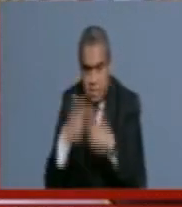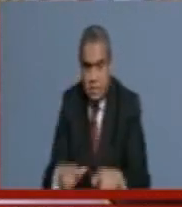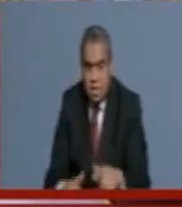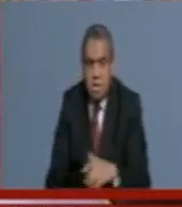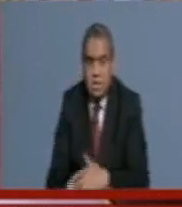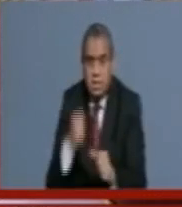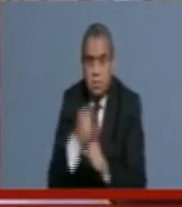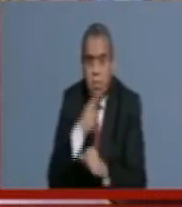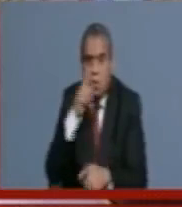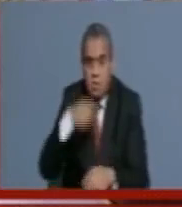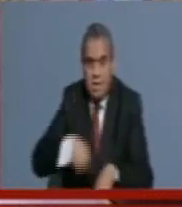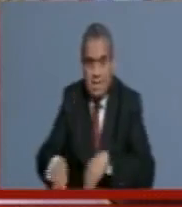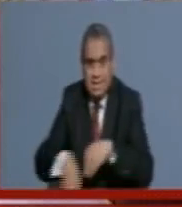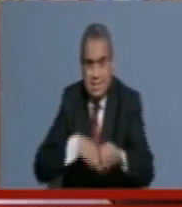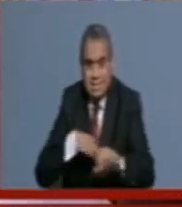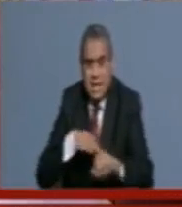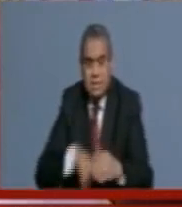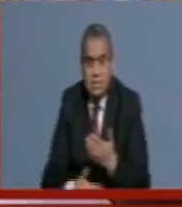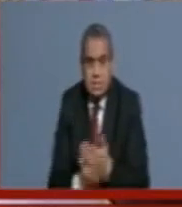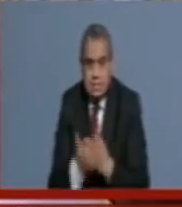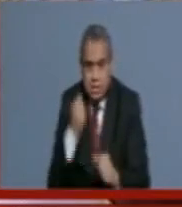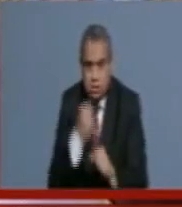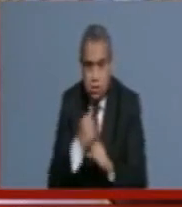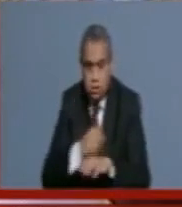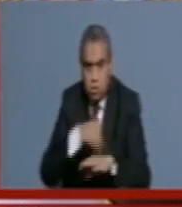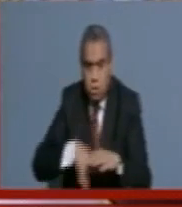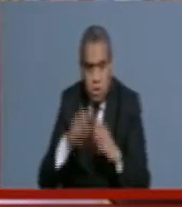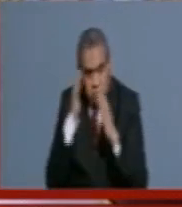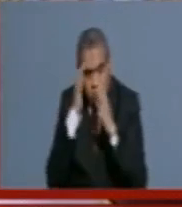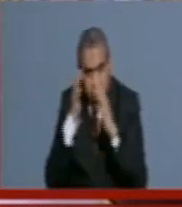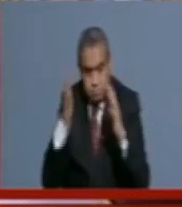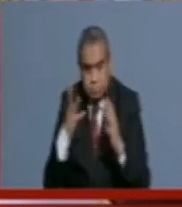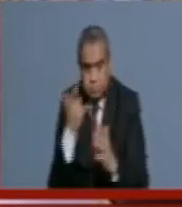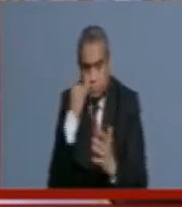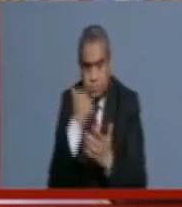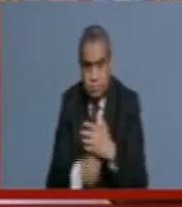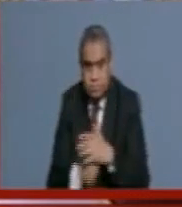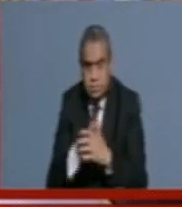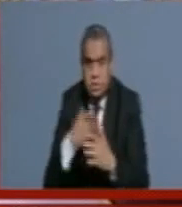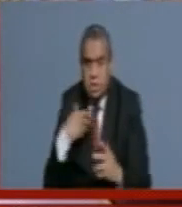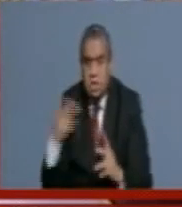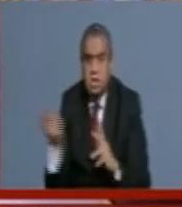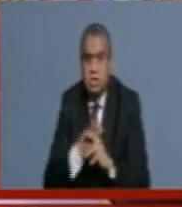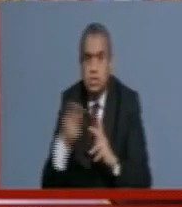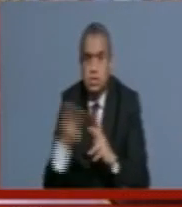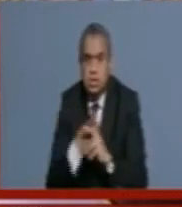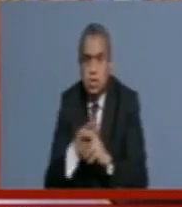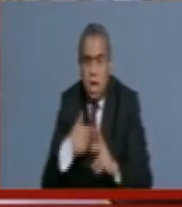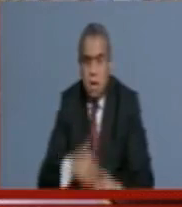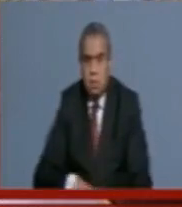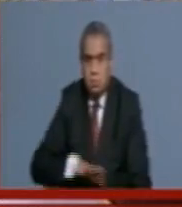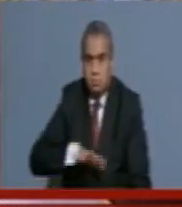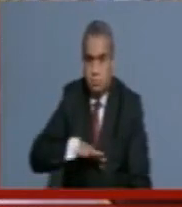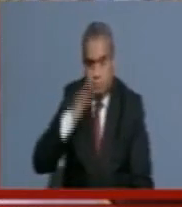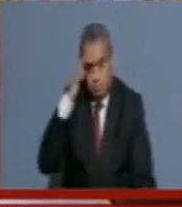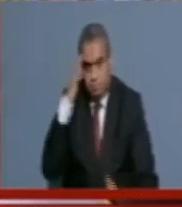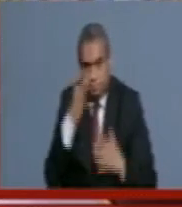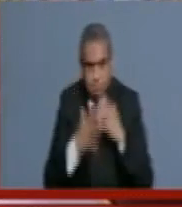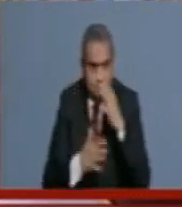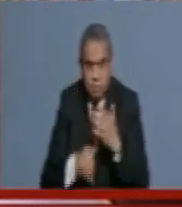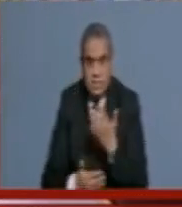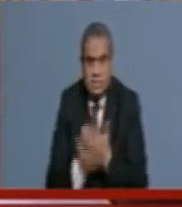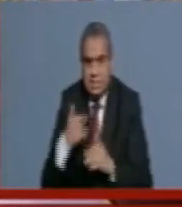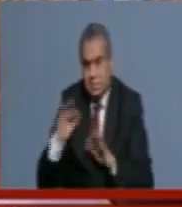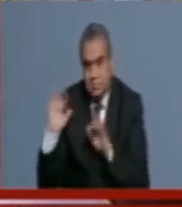السياسي فخلى الناس قلقت، فلما قلقت نزلت، نزولها ده واضح في الصندوق.